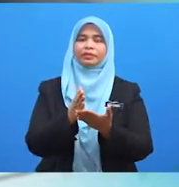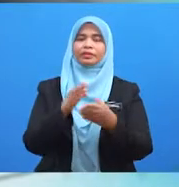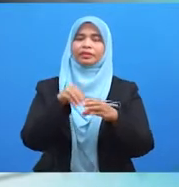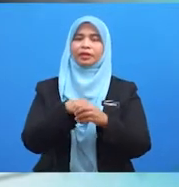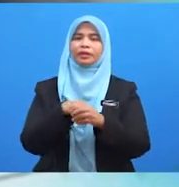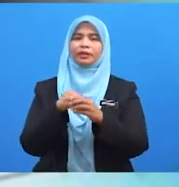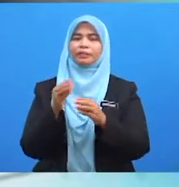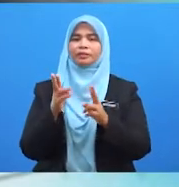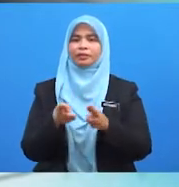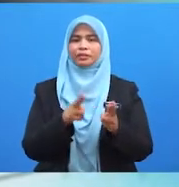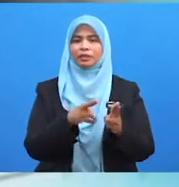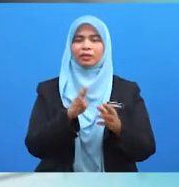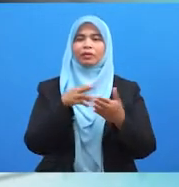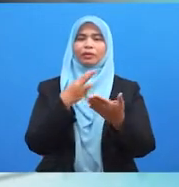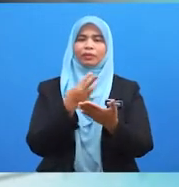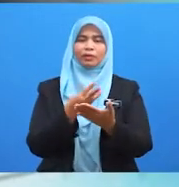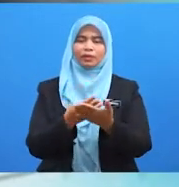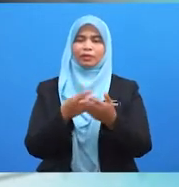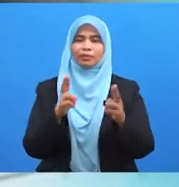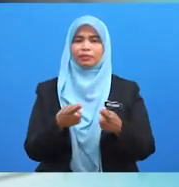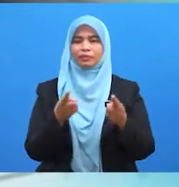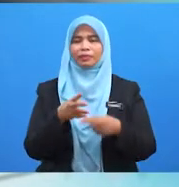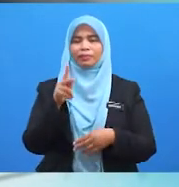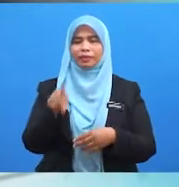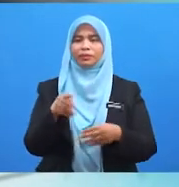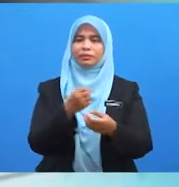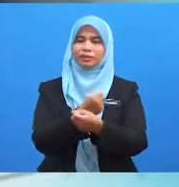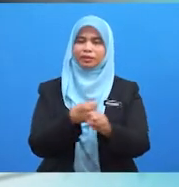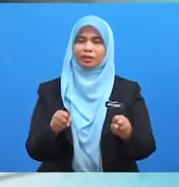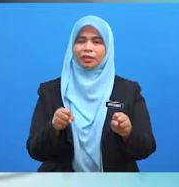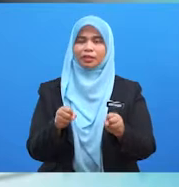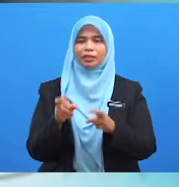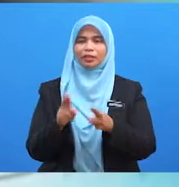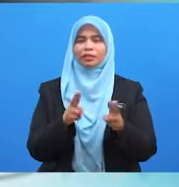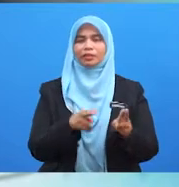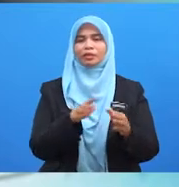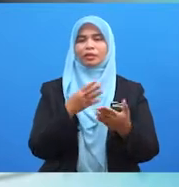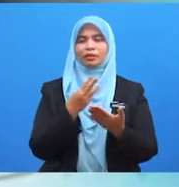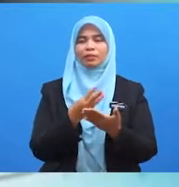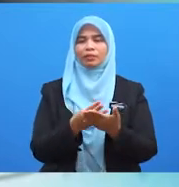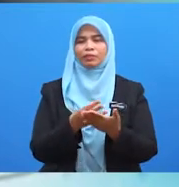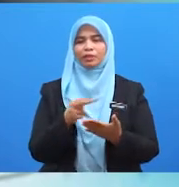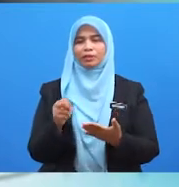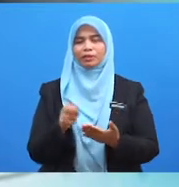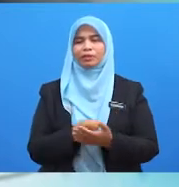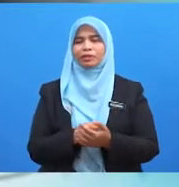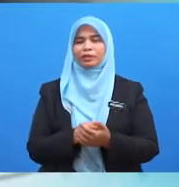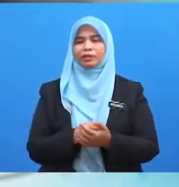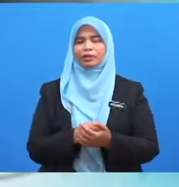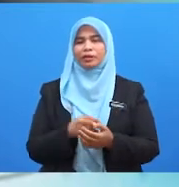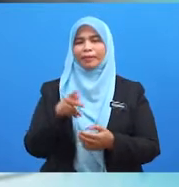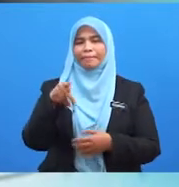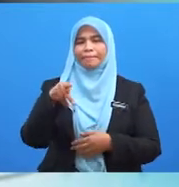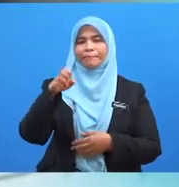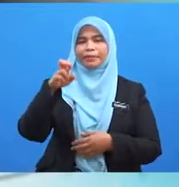Seterusnya, dalam rancangan keuangan, usahawan perlu menyediakan rancangan keuangan pro forma,